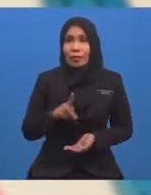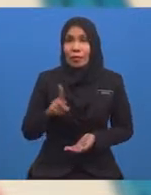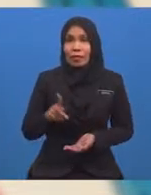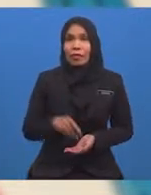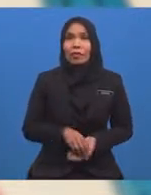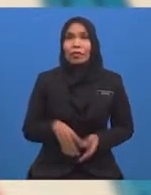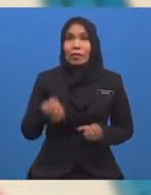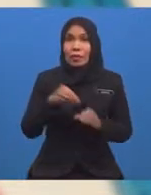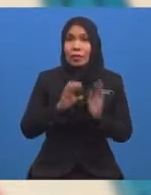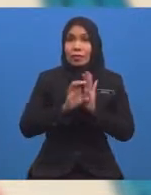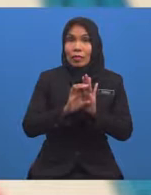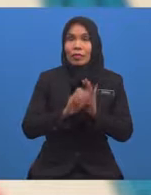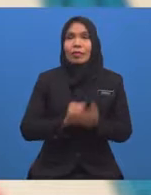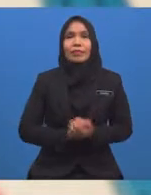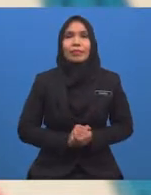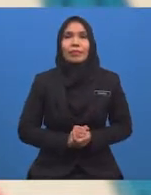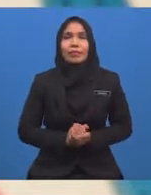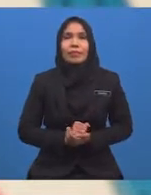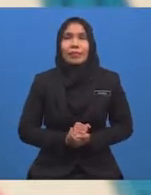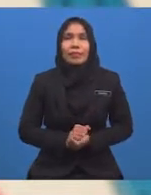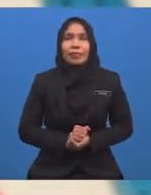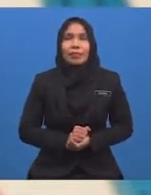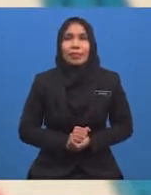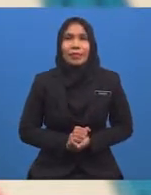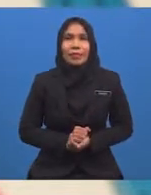murid-murid coba menjawabnya